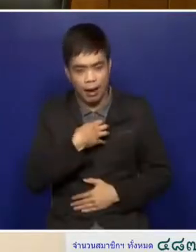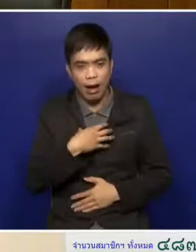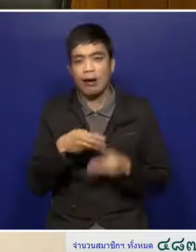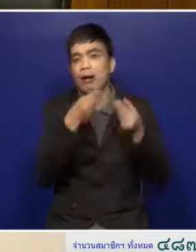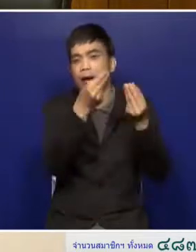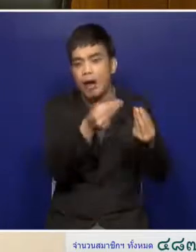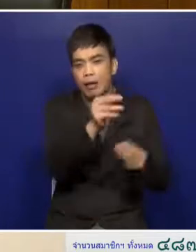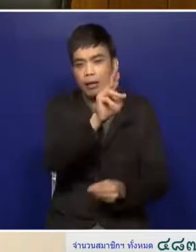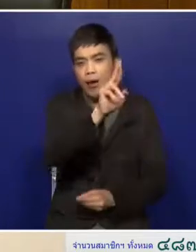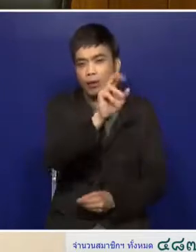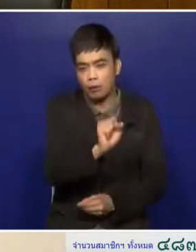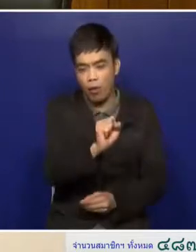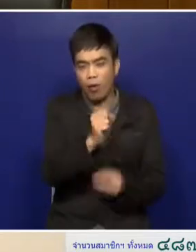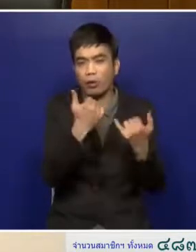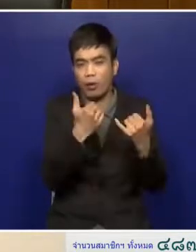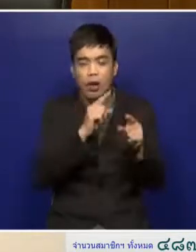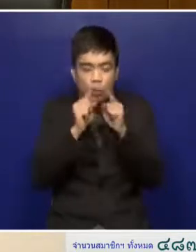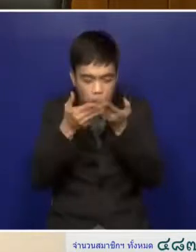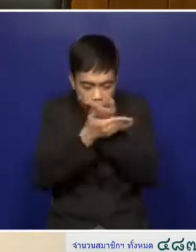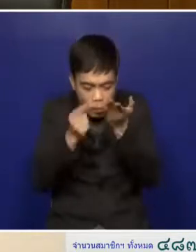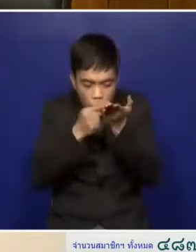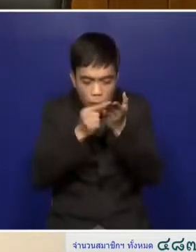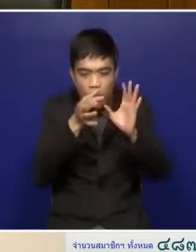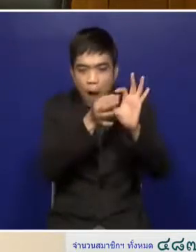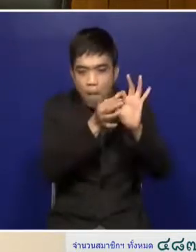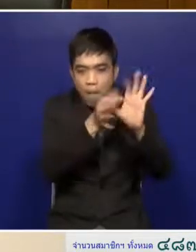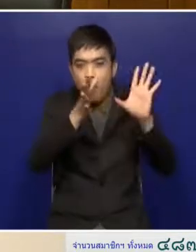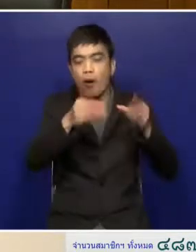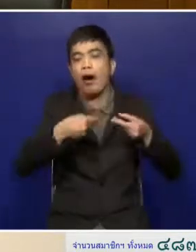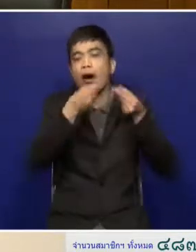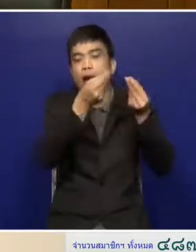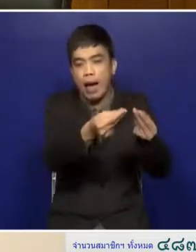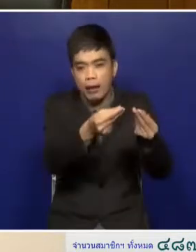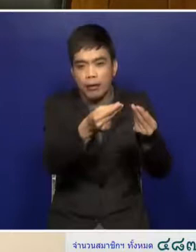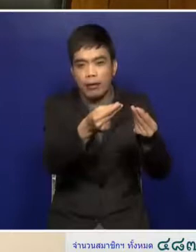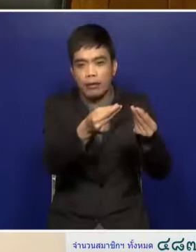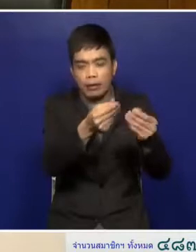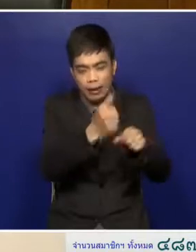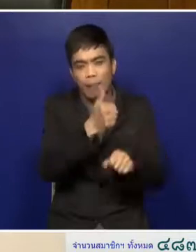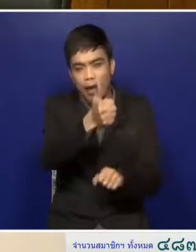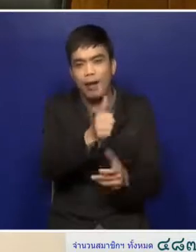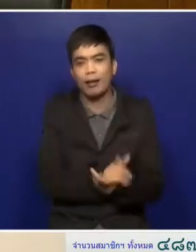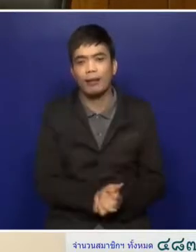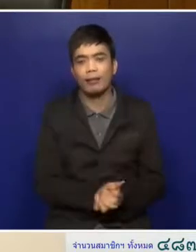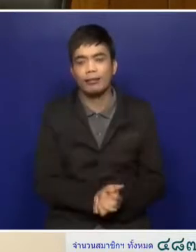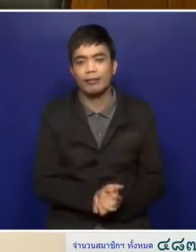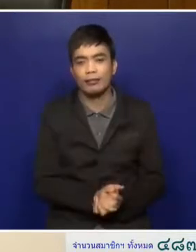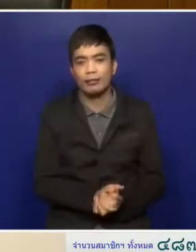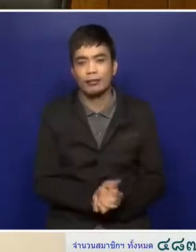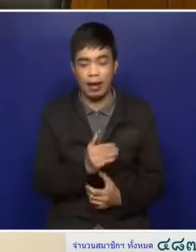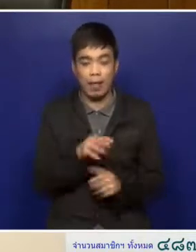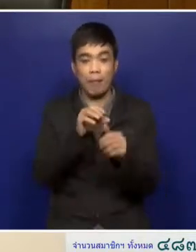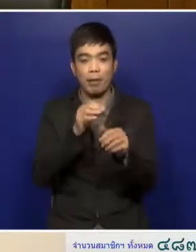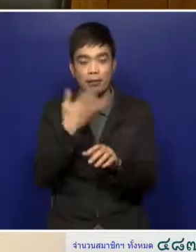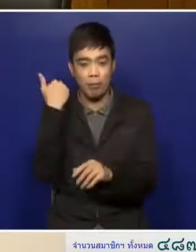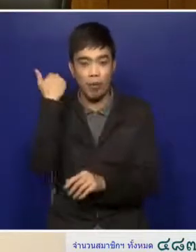างนี้ได้ปลดล็อกให้เสร็จในสมัยของรัฐสภาชุดเราครับแต่ว่าที่นำร่องไปแล้วก็คือว่ารั